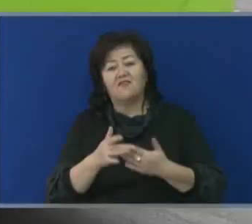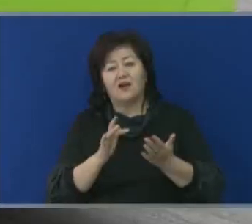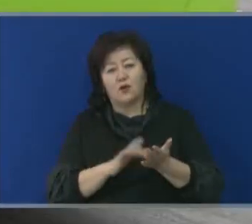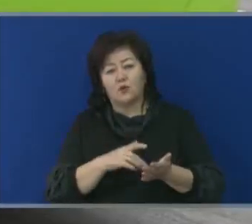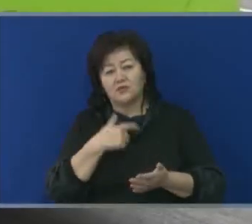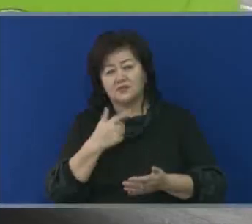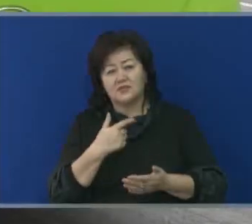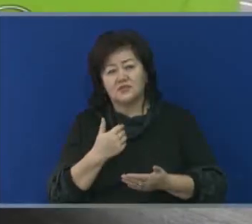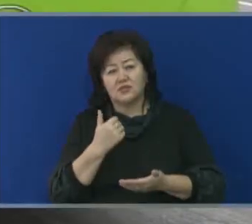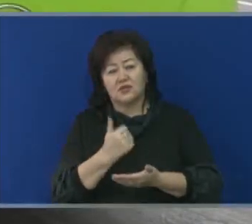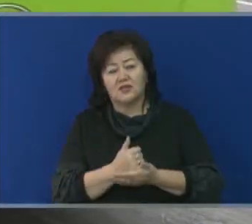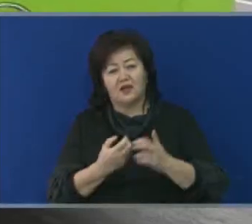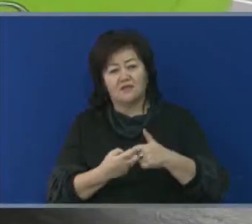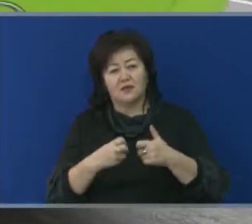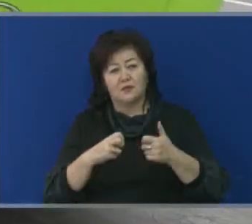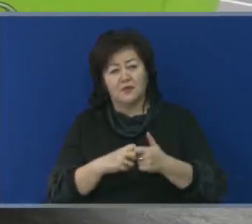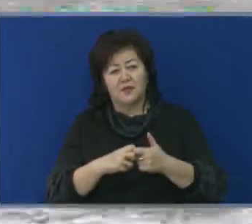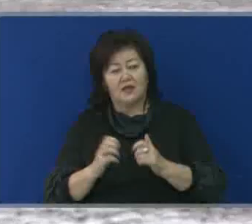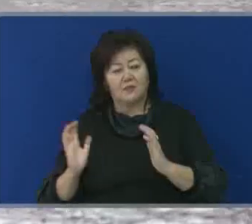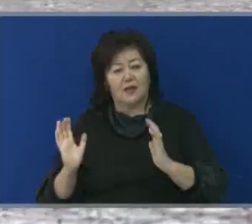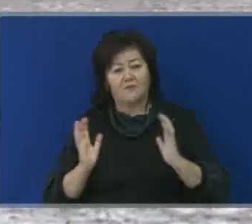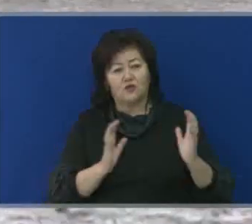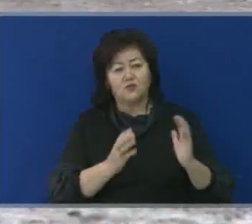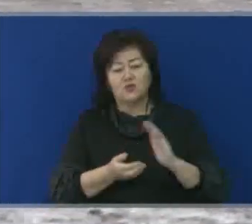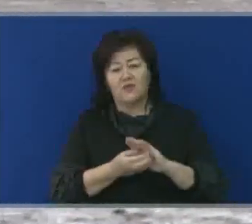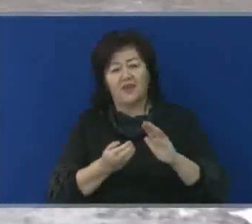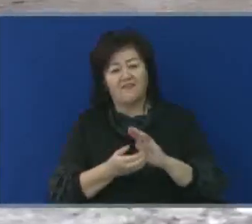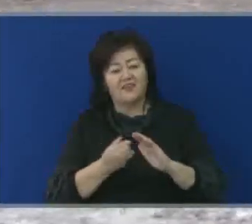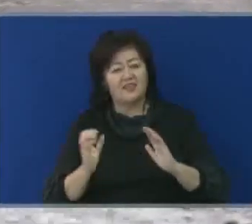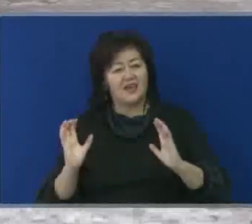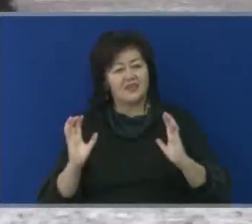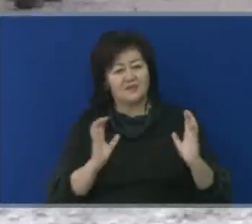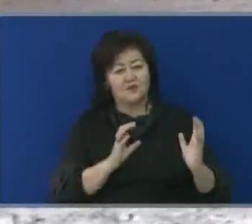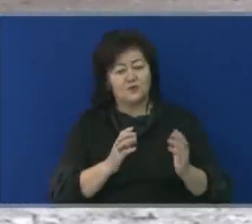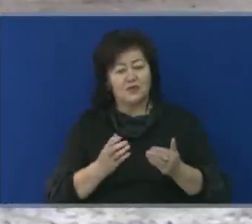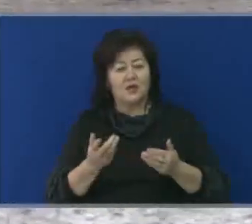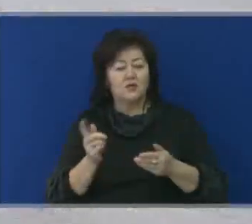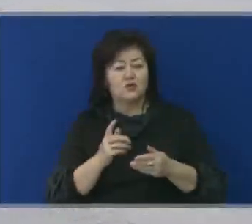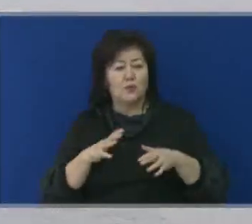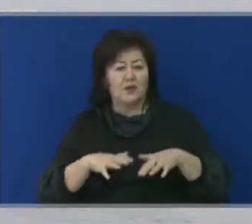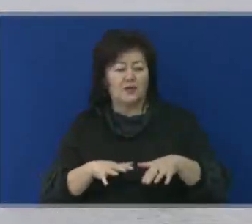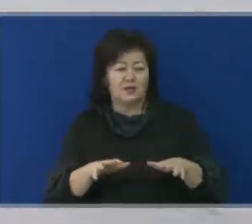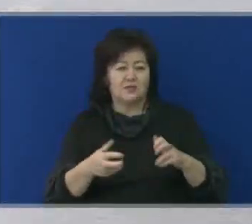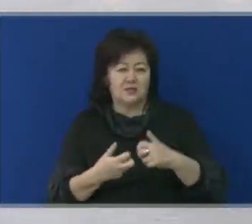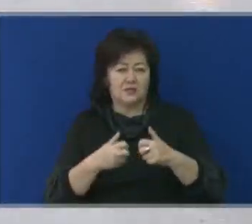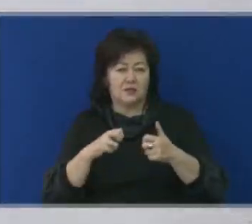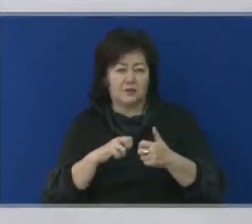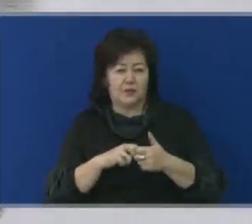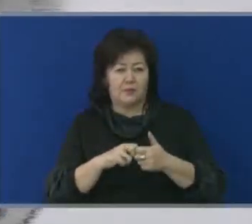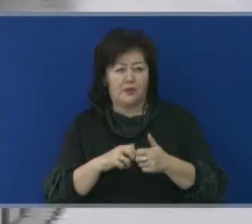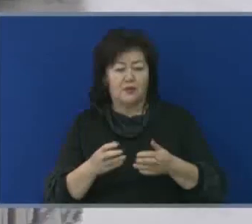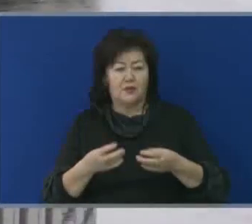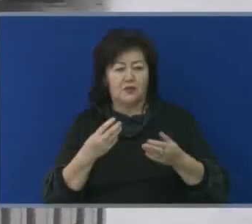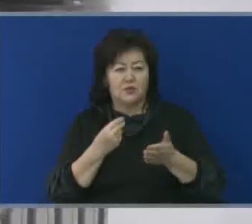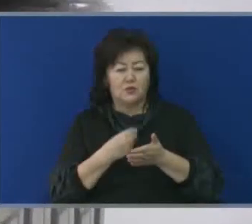Нурсагатов отметил, что основной проблемой общественного транспорта является нехватка автобусов. Для частичного решения вопроса до конца года планируется взять